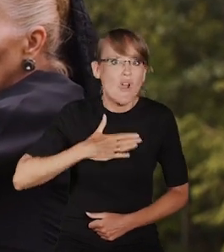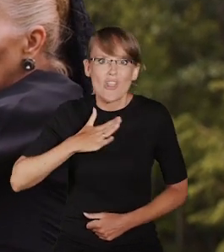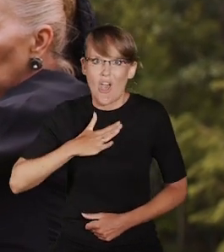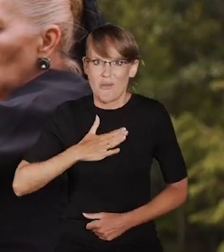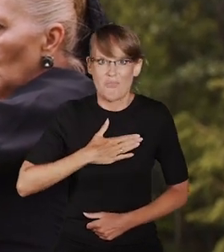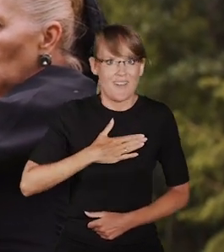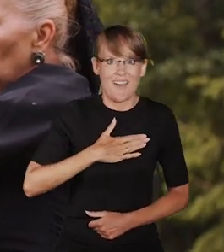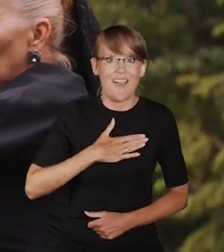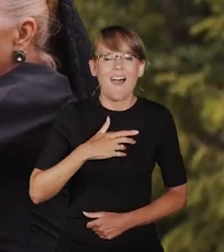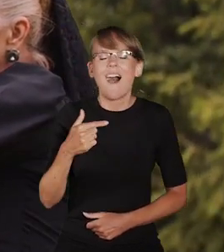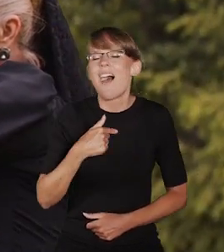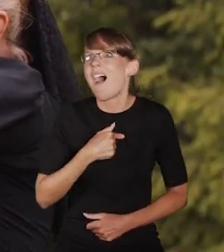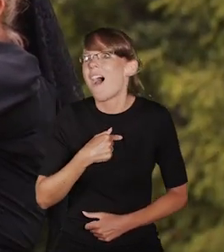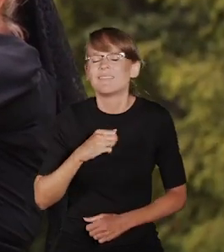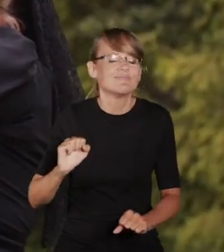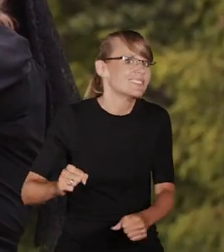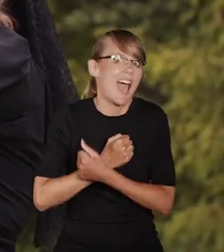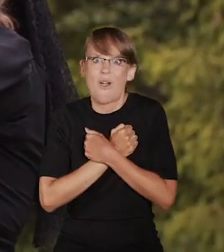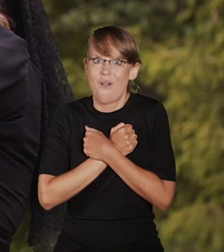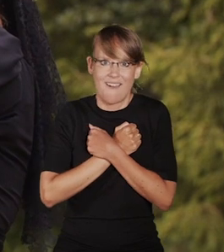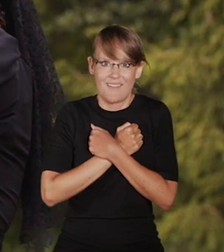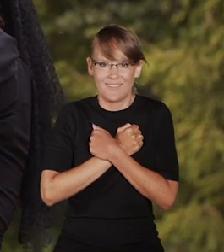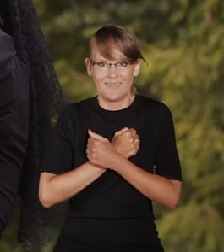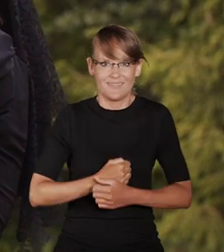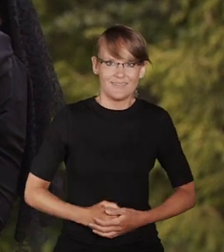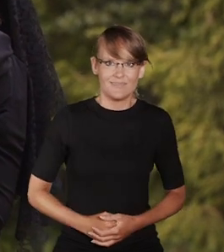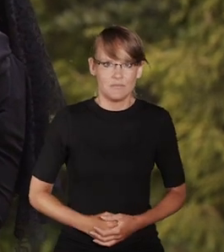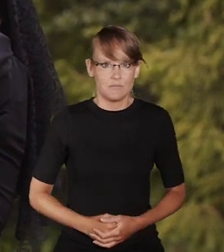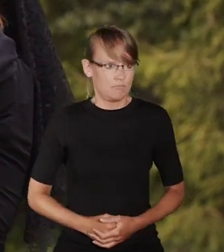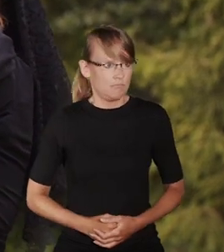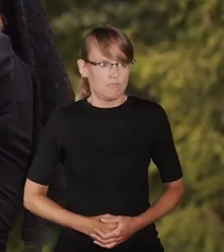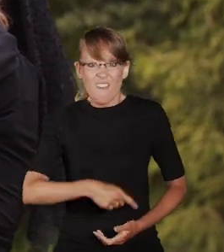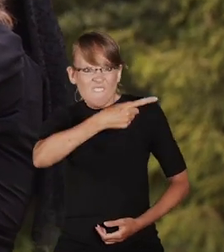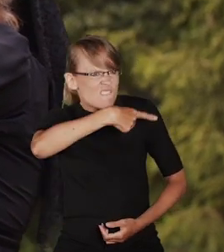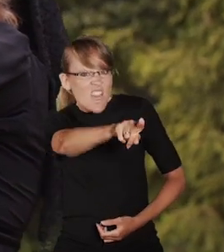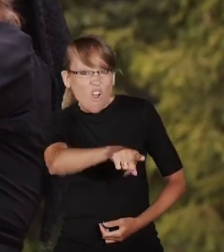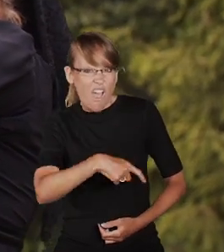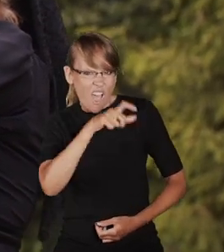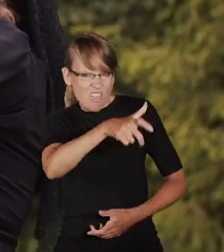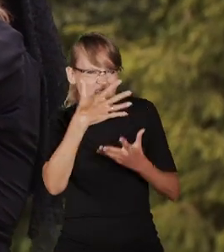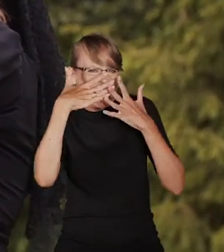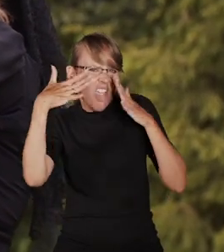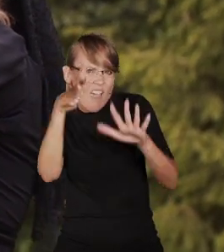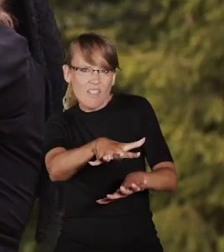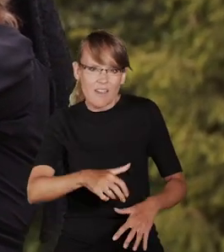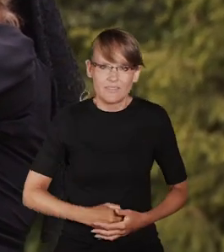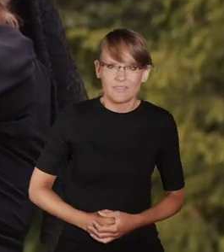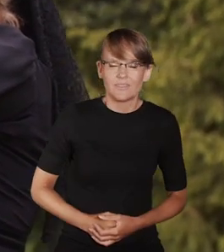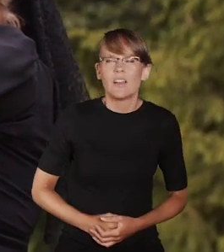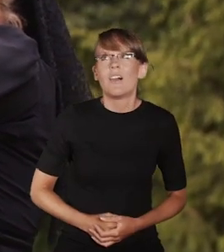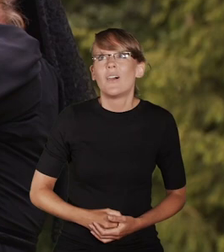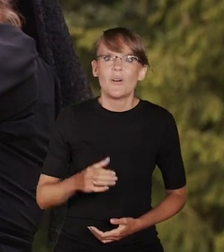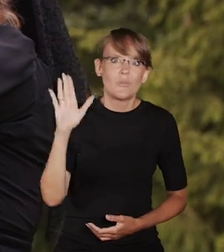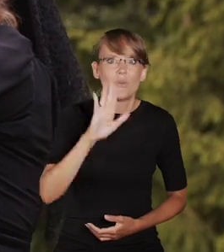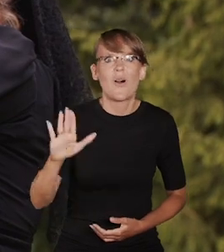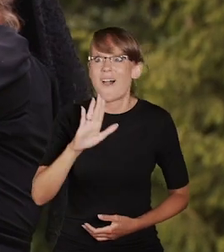kobieta! Pierwszy raz w życiu widzę coś podobnego. Przepadłem, zginąłem. Wpadłem jak mysz w pułapkę. Niech pan się wynosi,